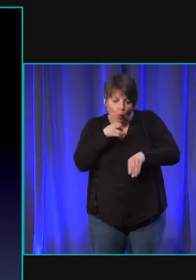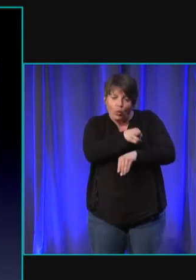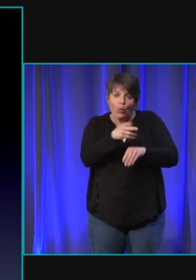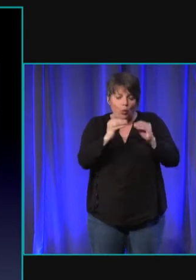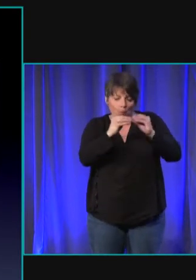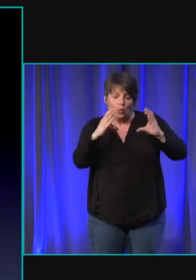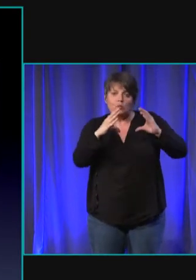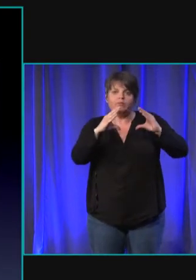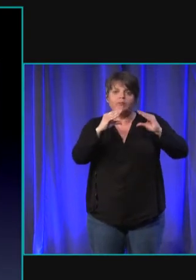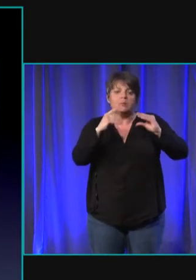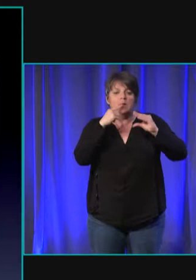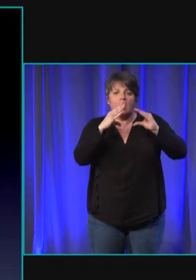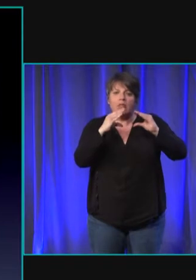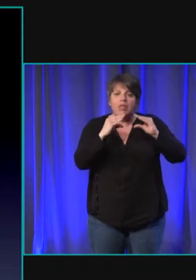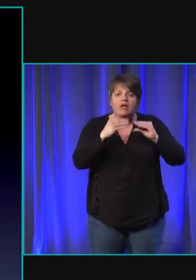la puissance.